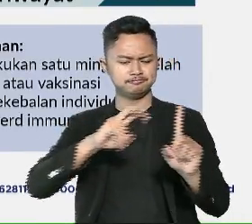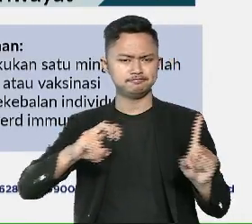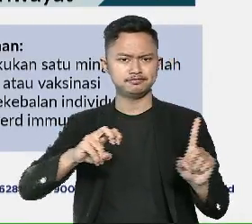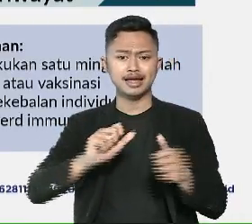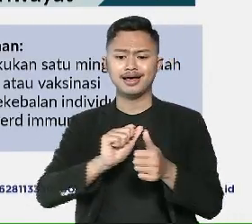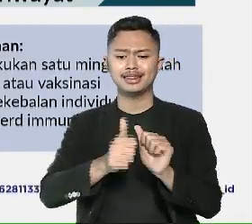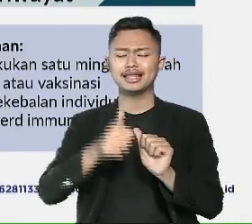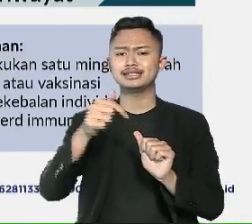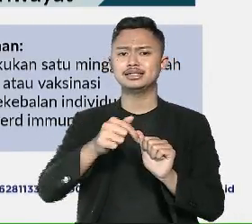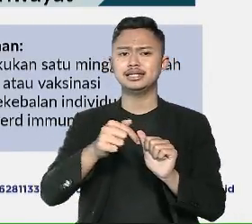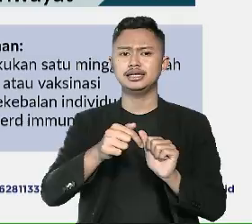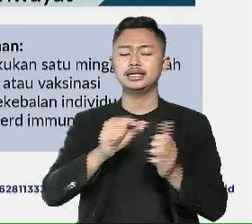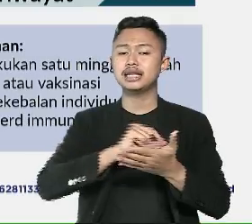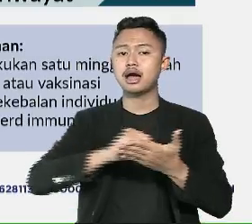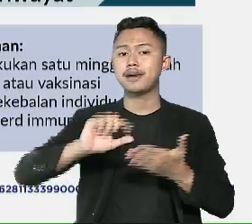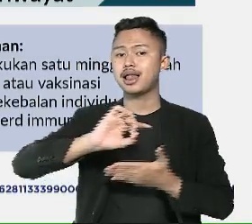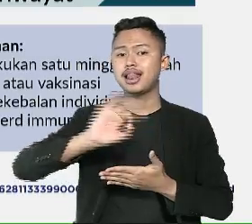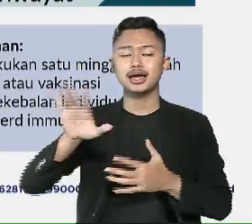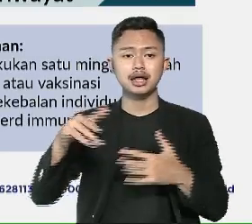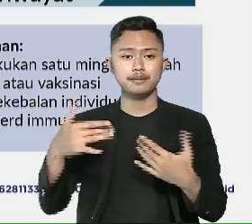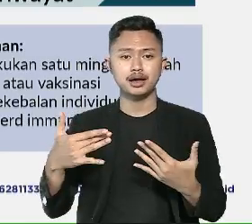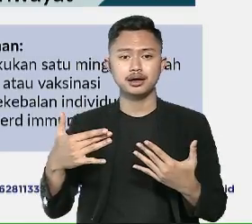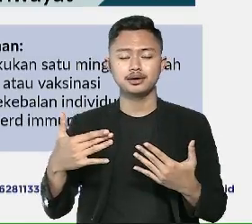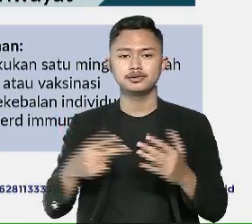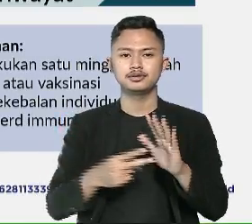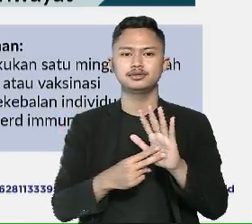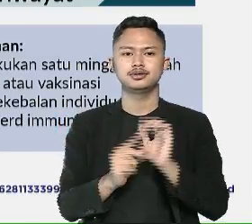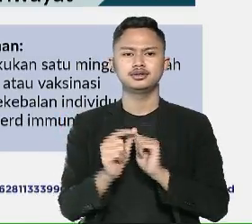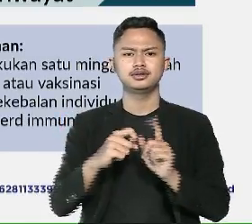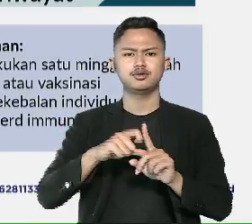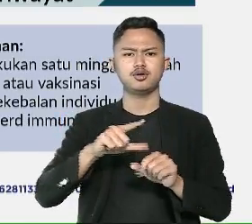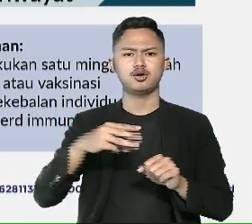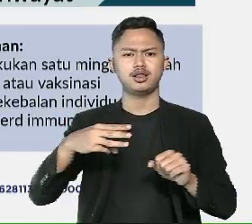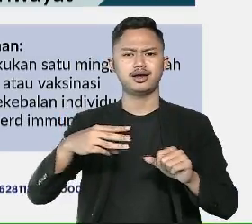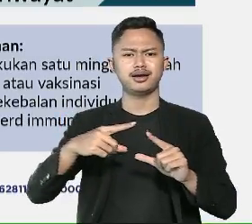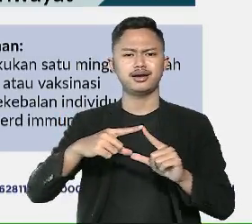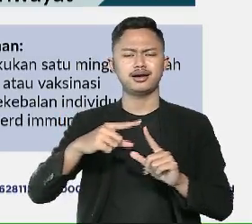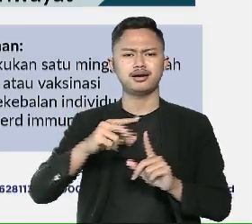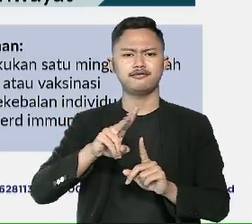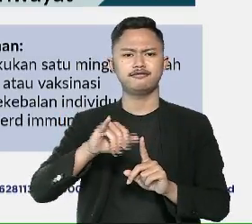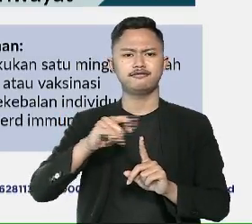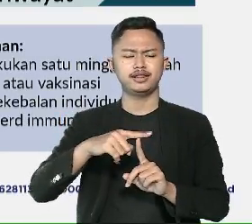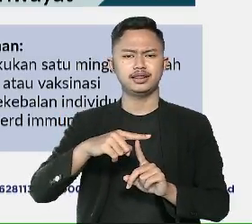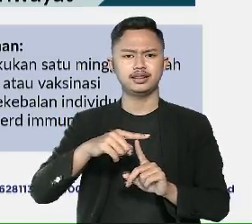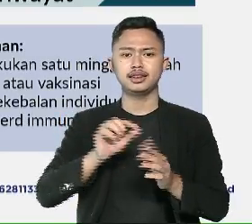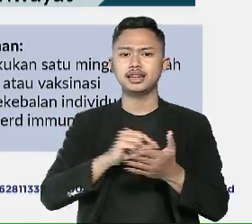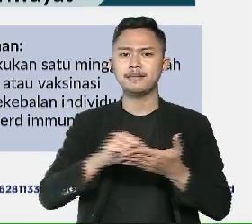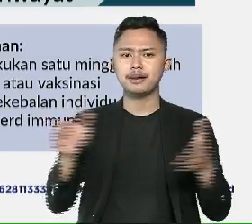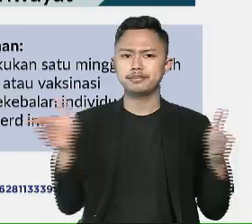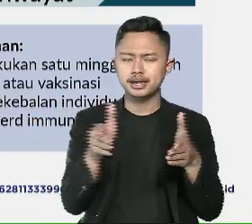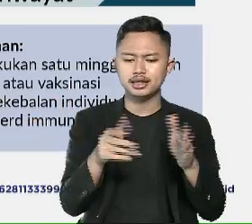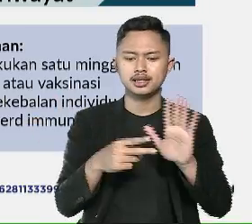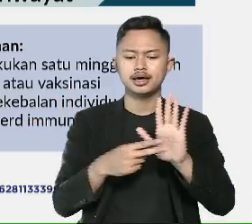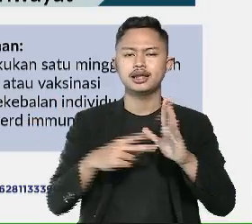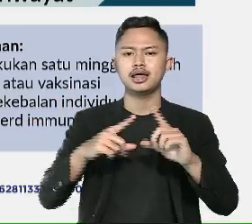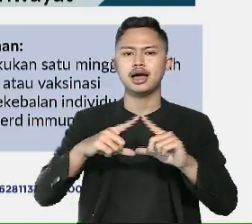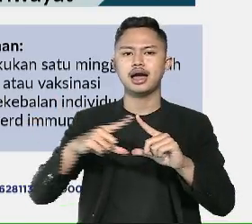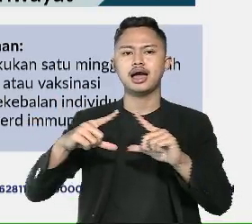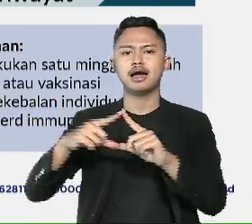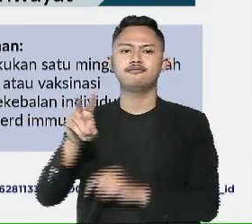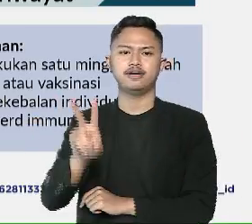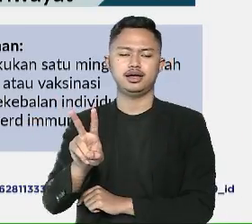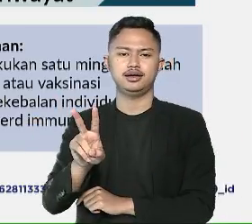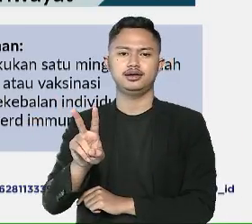ini memiliki sebutan lain yaitu Nucleic Acid Amplification Test atau NAAT. Beberapa contoh